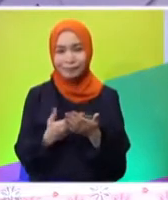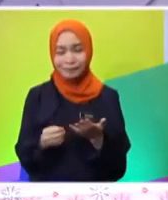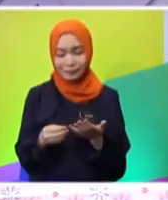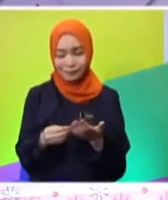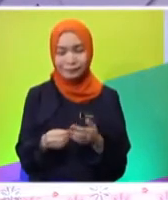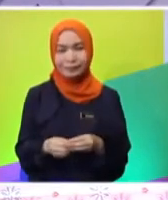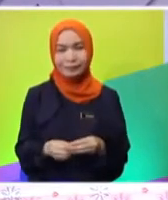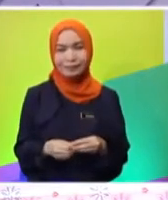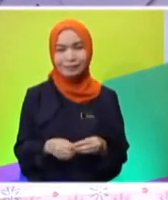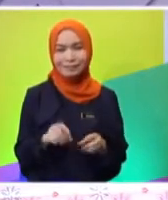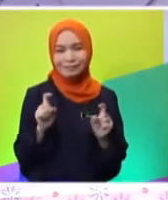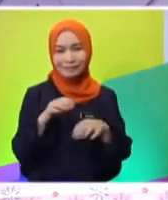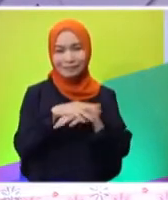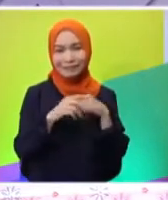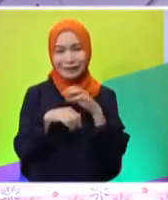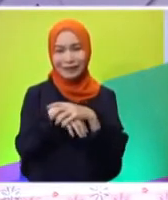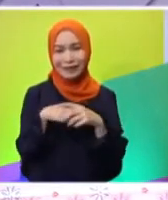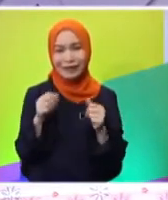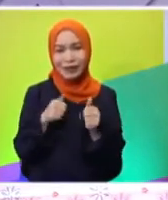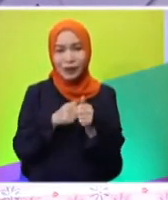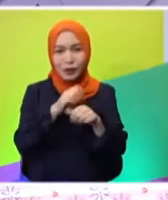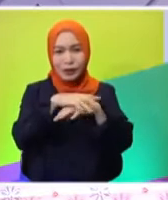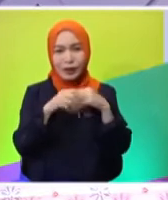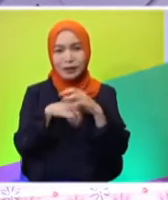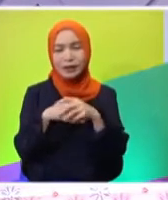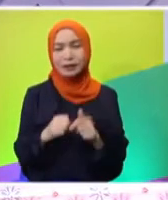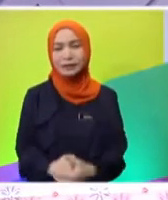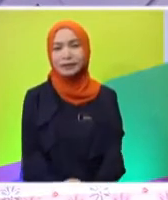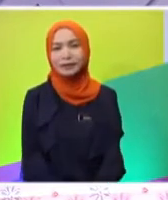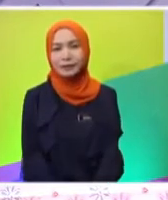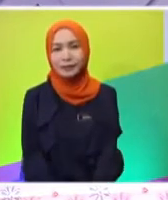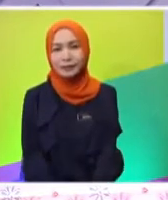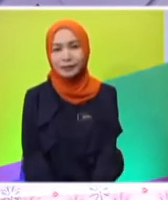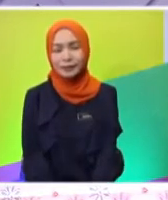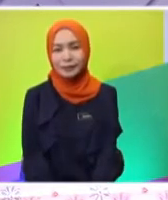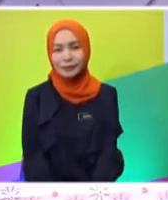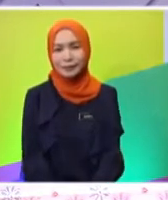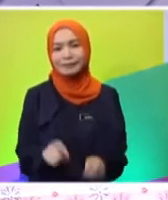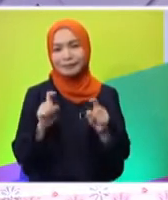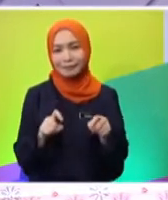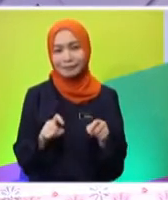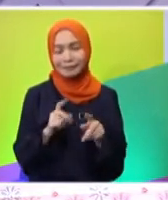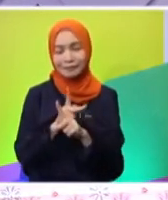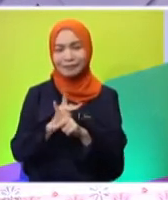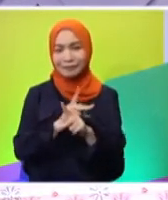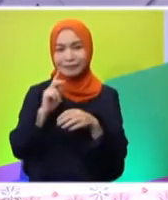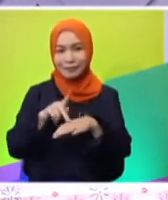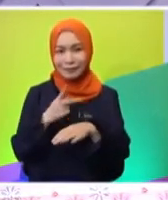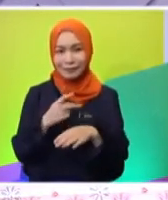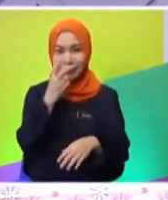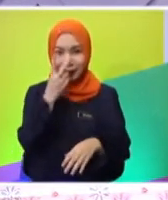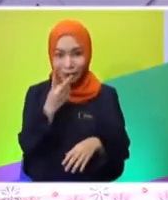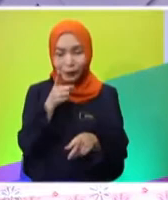jangan sampai terkoyak pulang jangan sarankan kita beginilah sedih koyak pun ada juga ah jadi kita kena hati-hatilah tengok